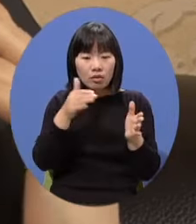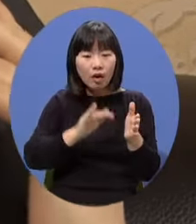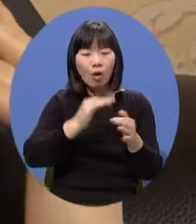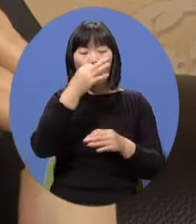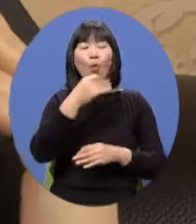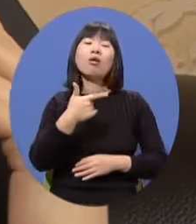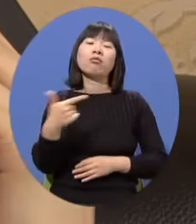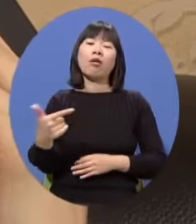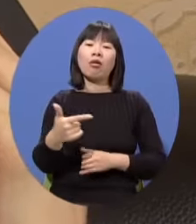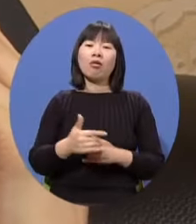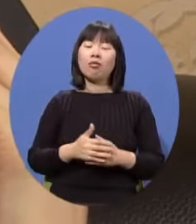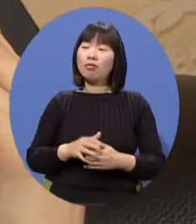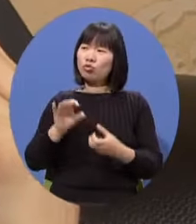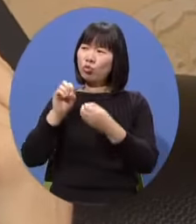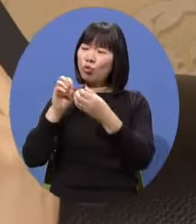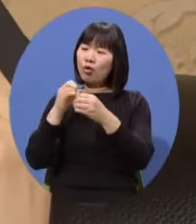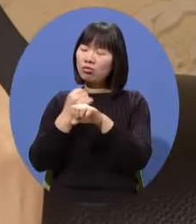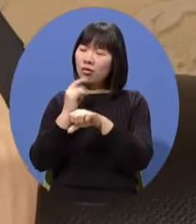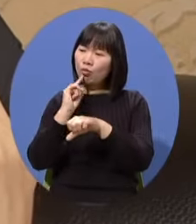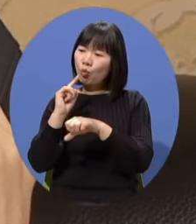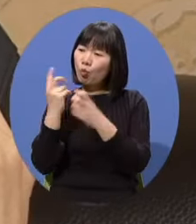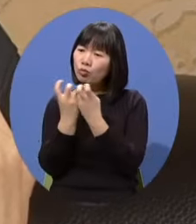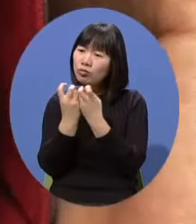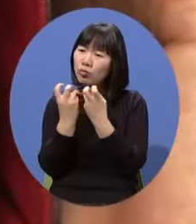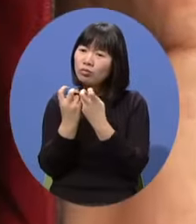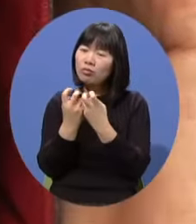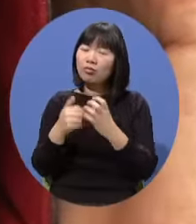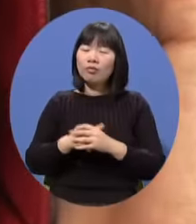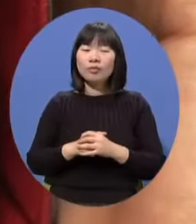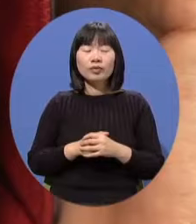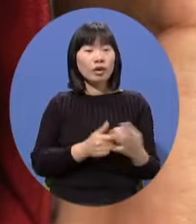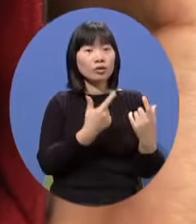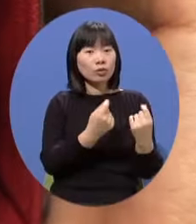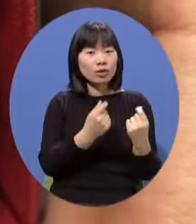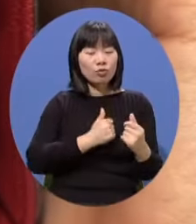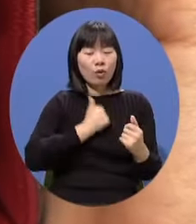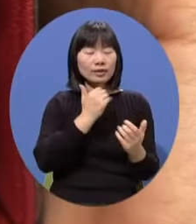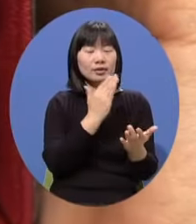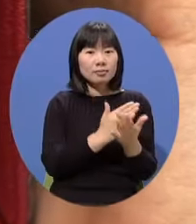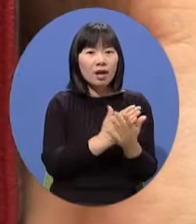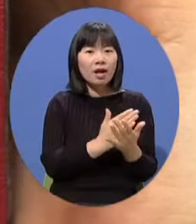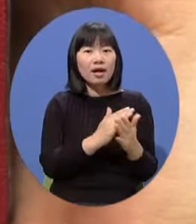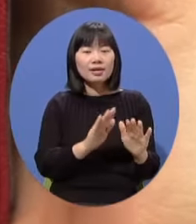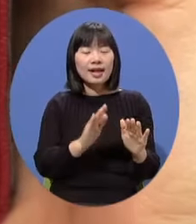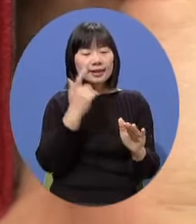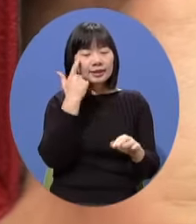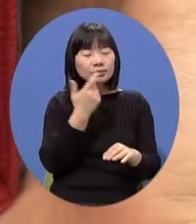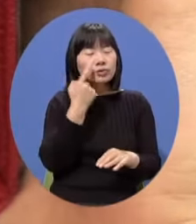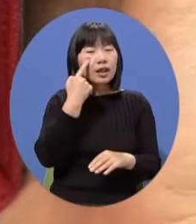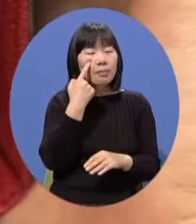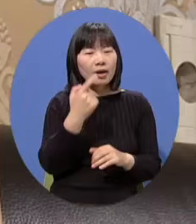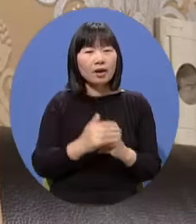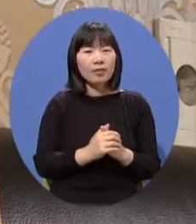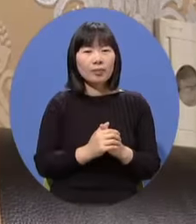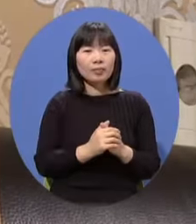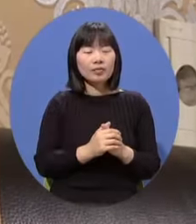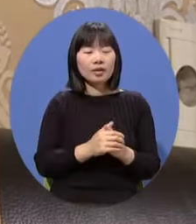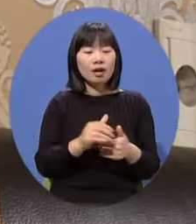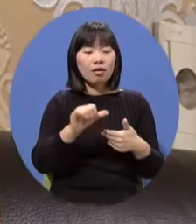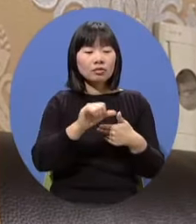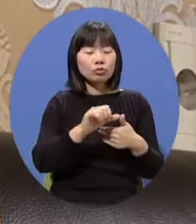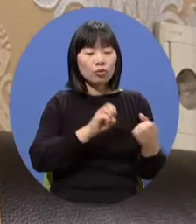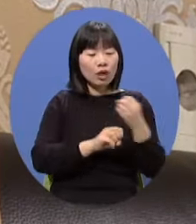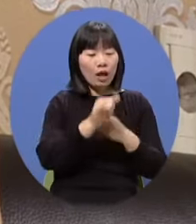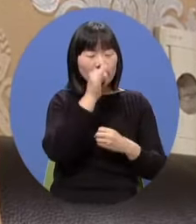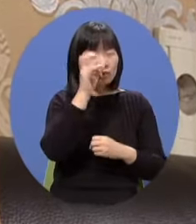있더라니까? 대화를 한다고? 어떻게? 똑같이 화내지 말고 질문을 해봐. 그럼 휘수도